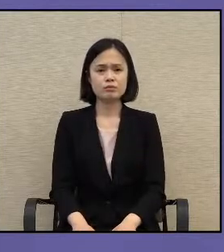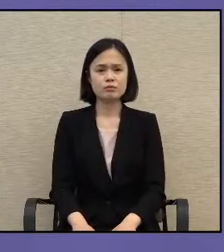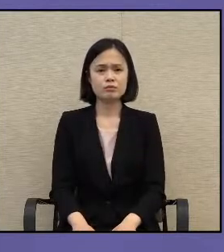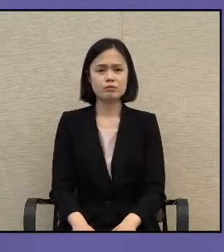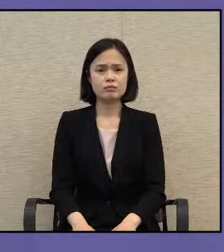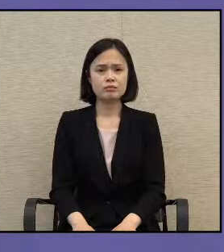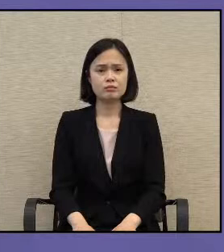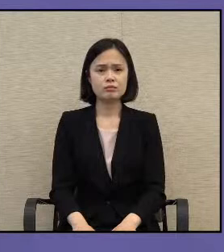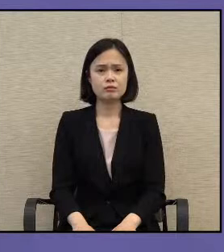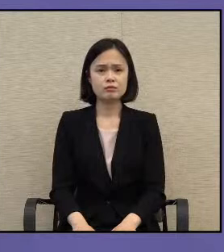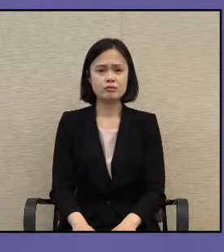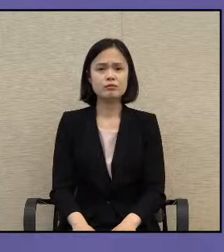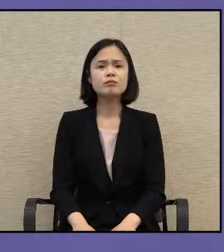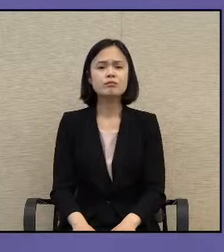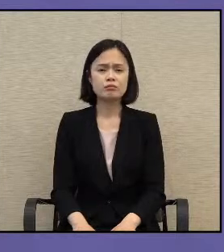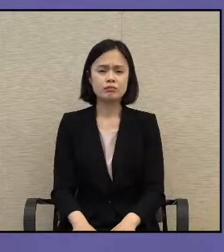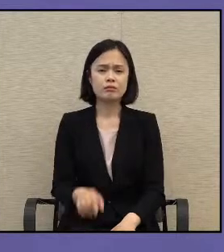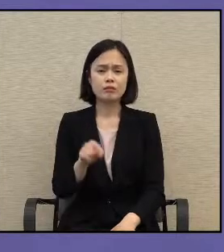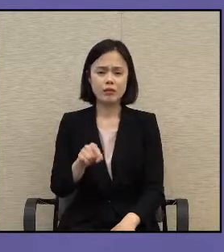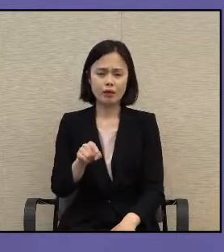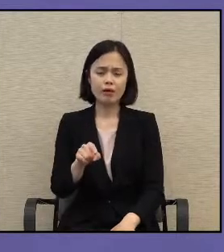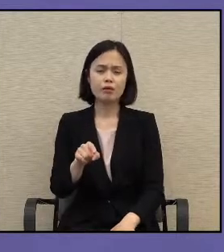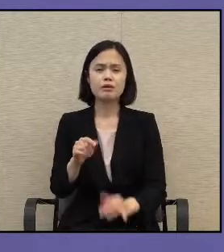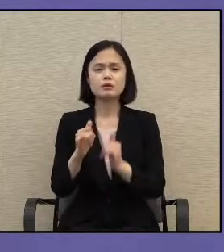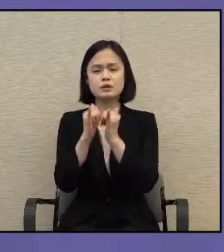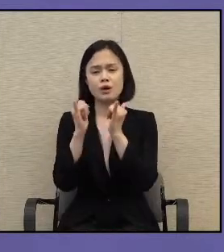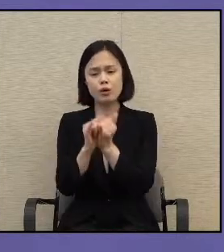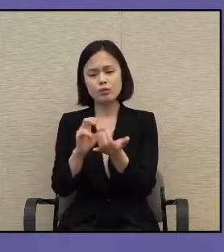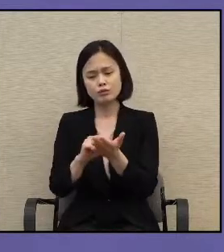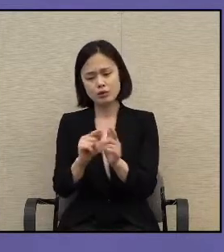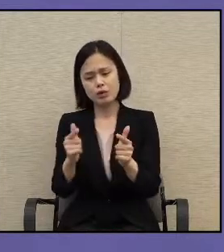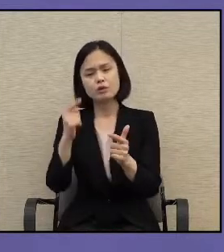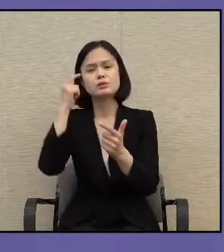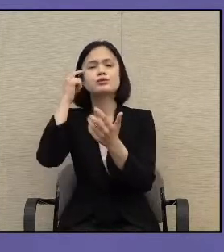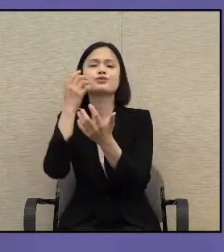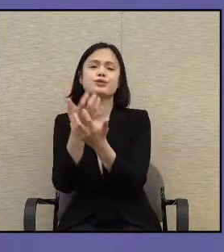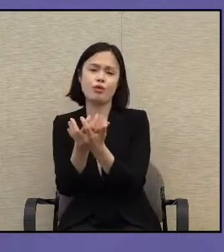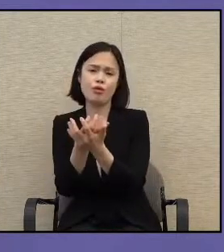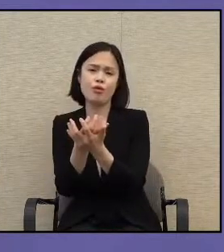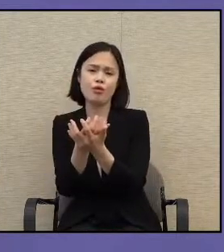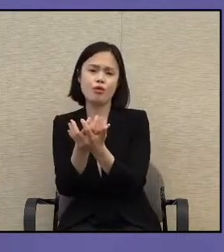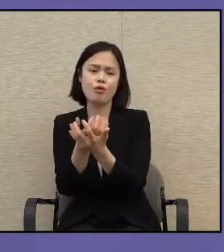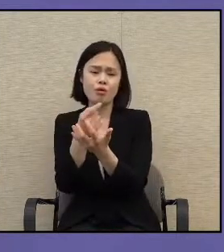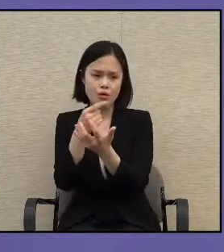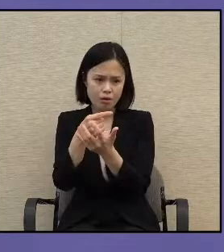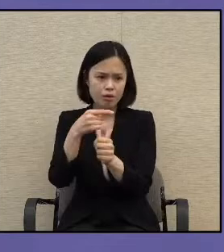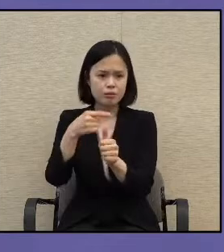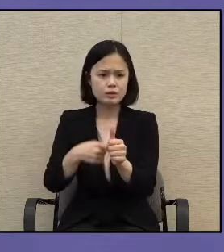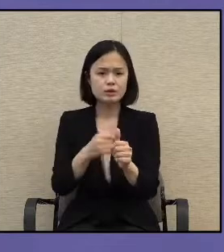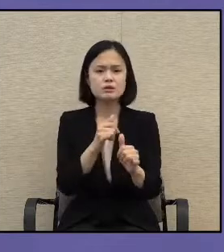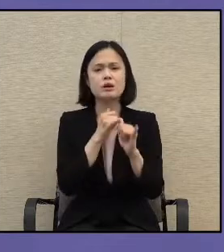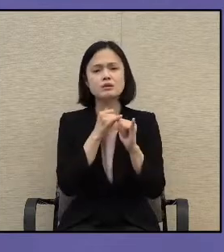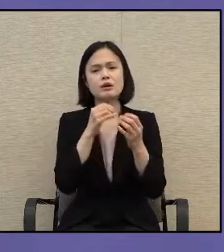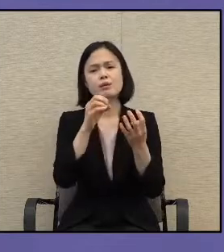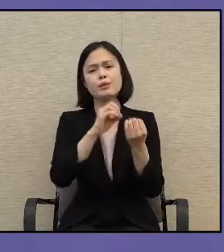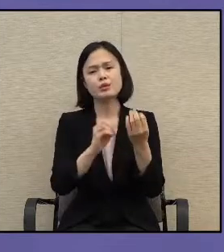어떤 정신건강, 자살에 미치는 영향들이 다르구나. 한편 이제 인도의